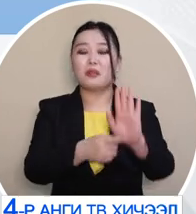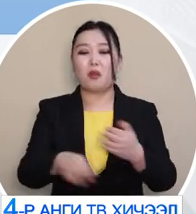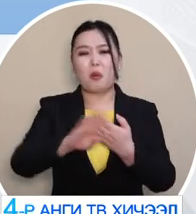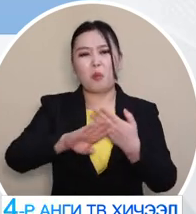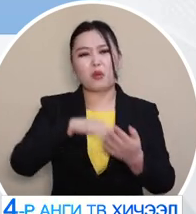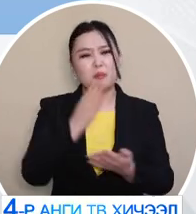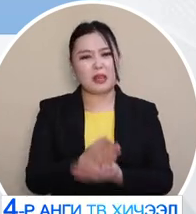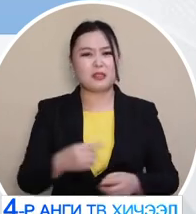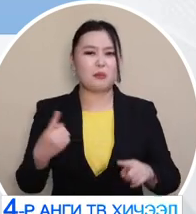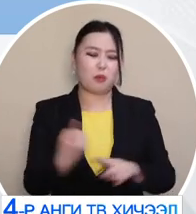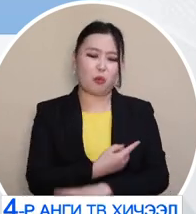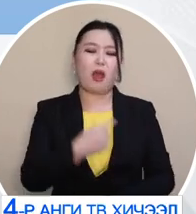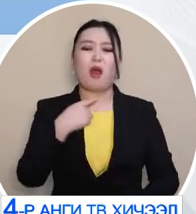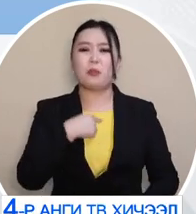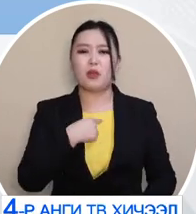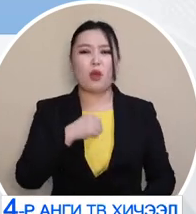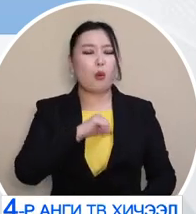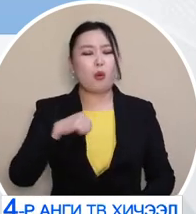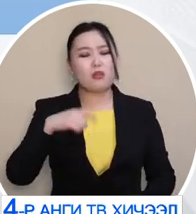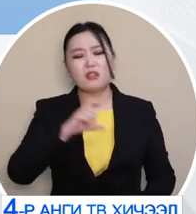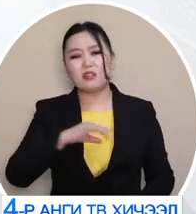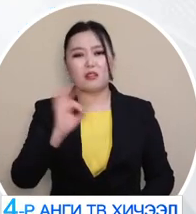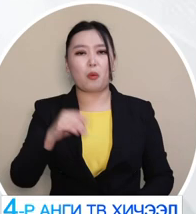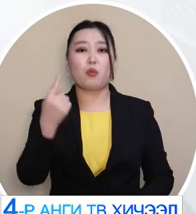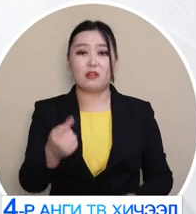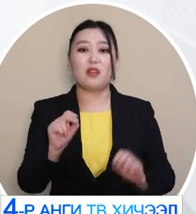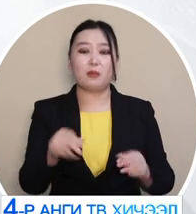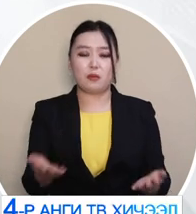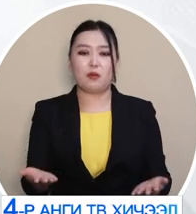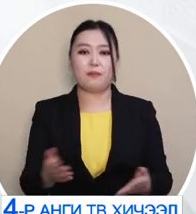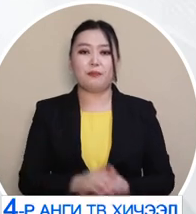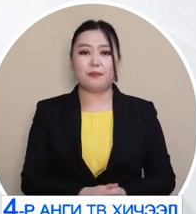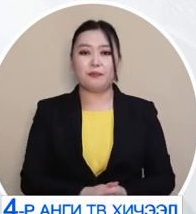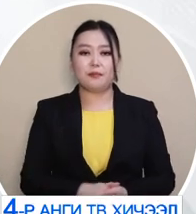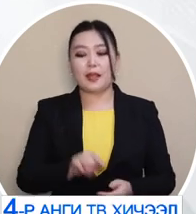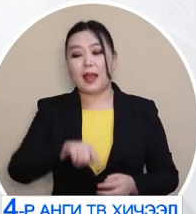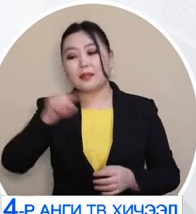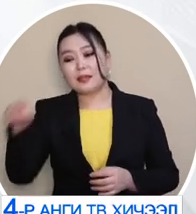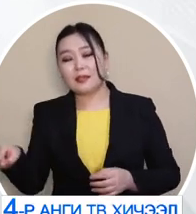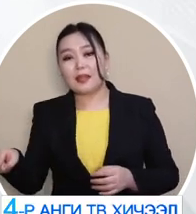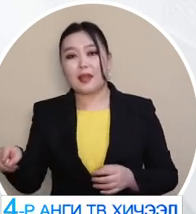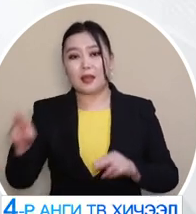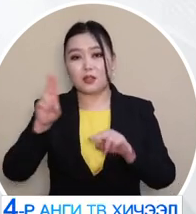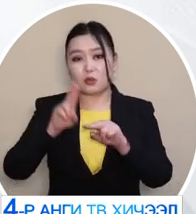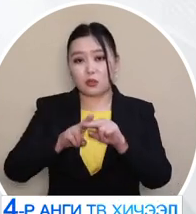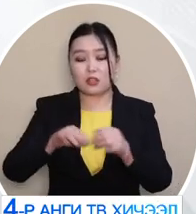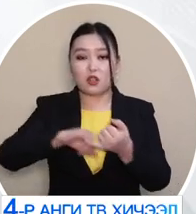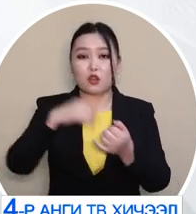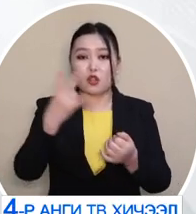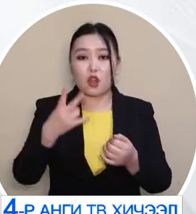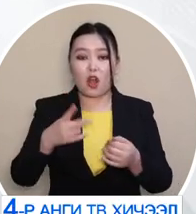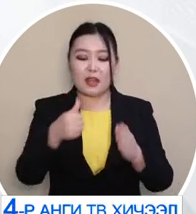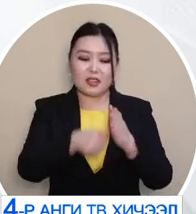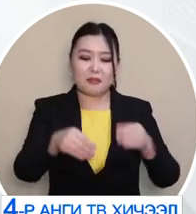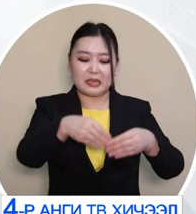би өөрийн эрхгүй хүлээх болов. Дэрэгдээ суусан нөхрийнхөө дэвтрэн тавхтай